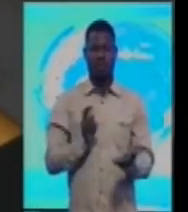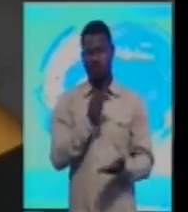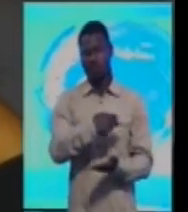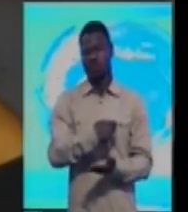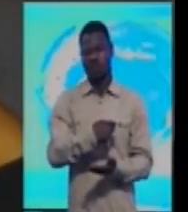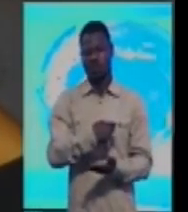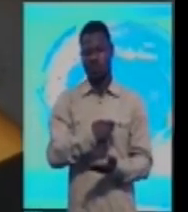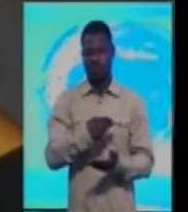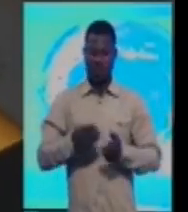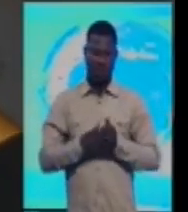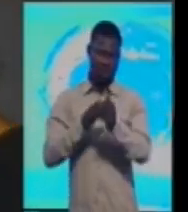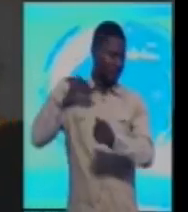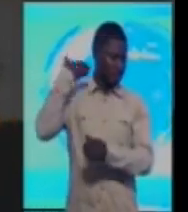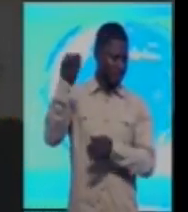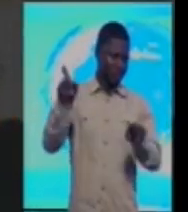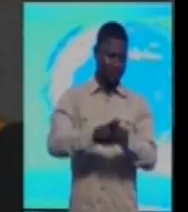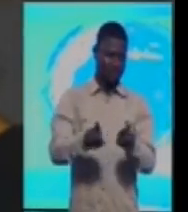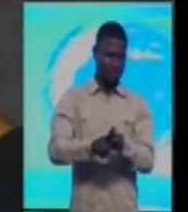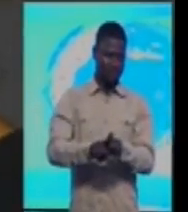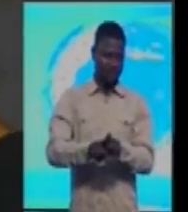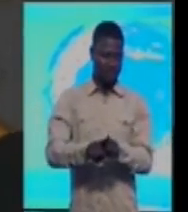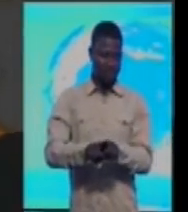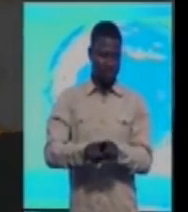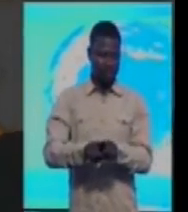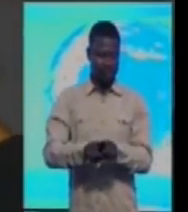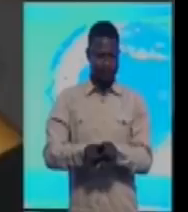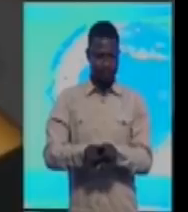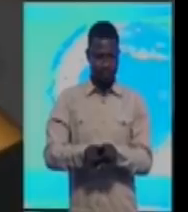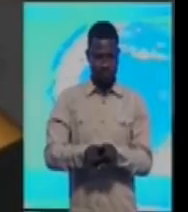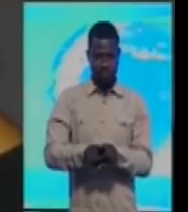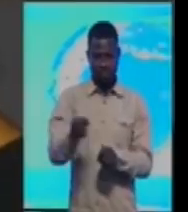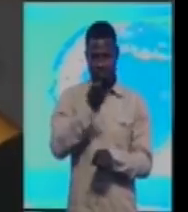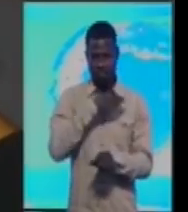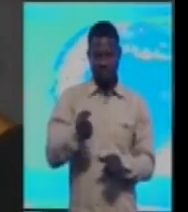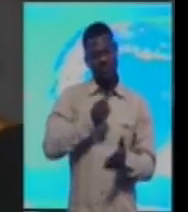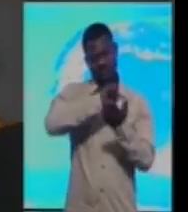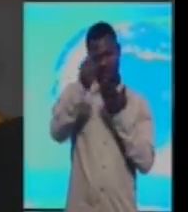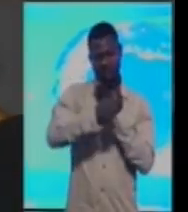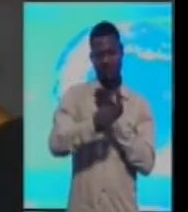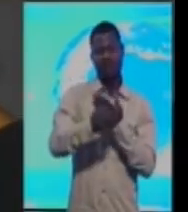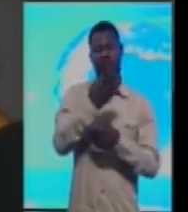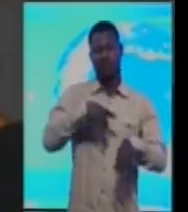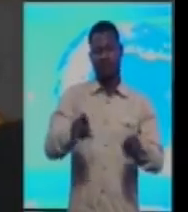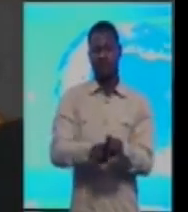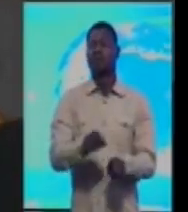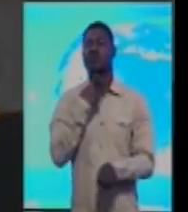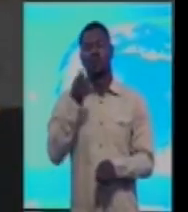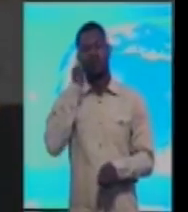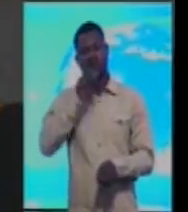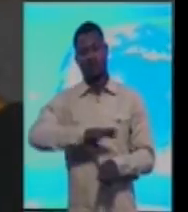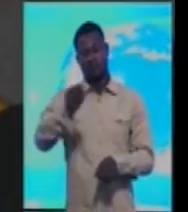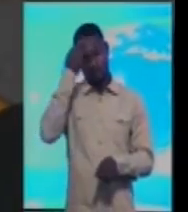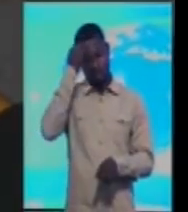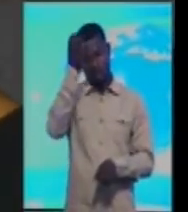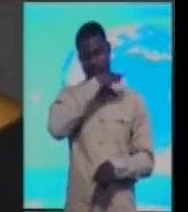aussi accompagner la structuration de cet écosystème digital. Comme elle l'a dit, Madame le ministre